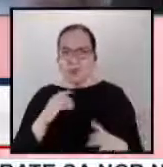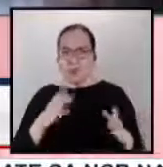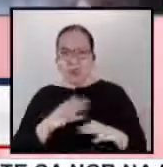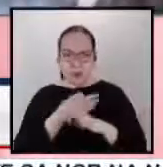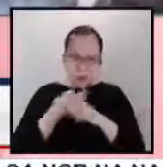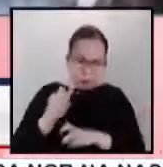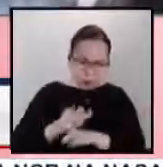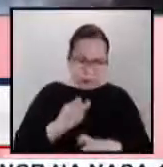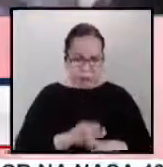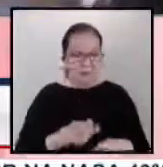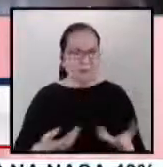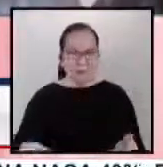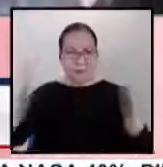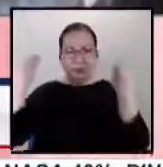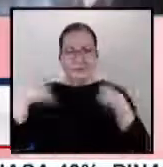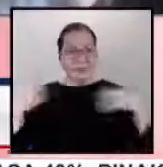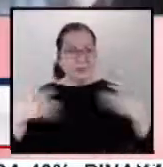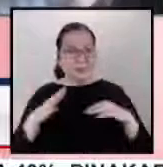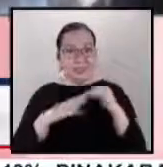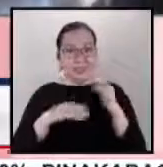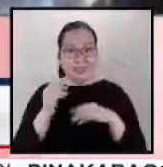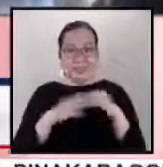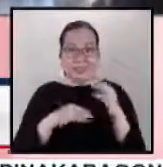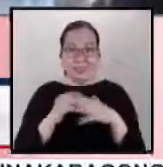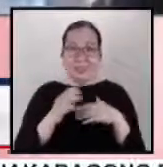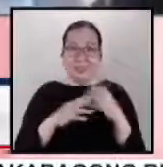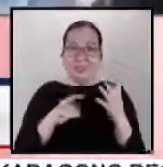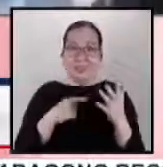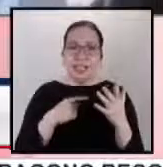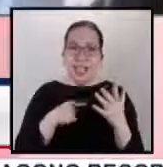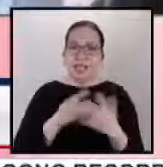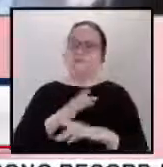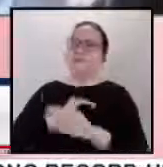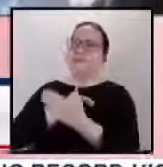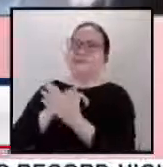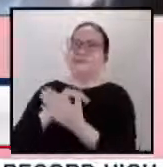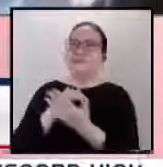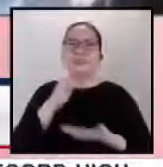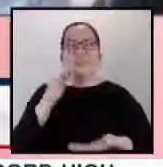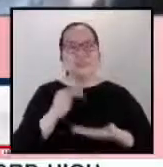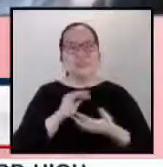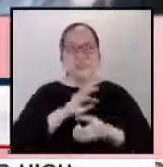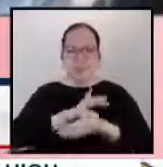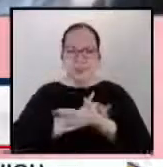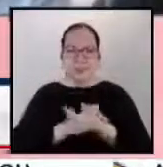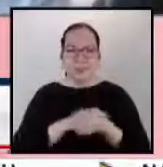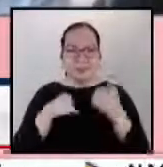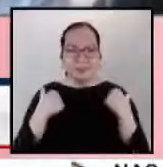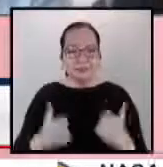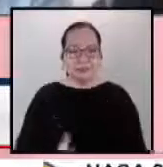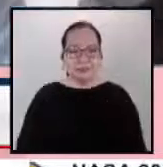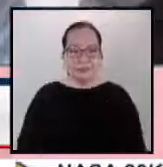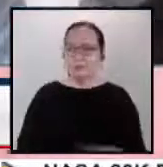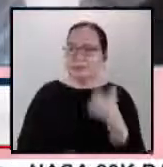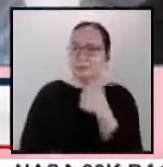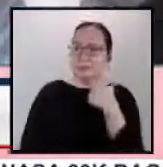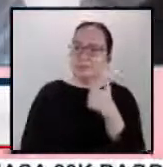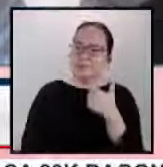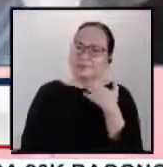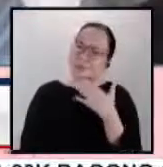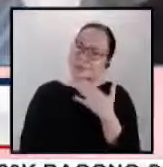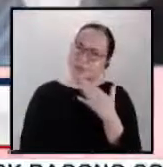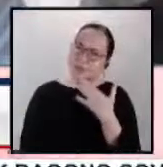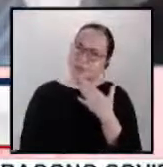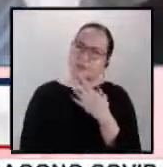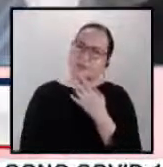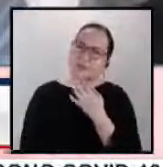syempre yung parang kumbaga meron din tayong pang kontra. That's all. Okay. At Tito Boyet, at